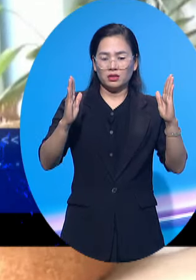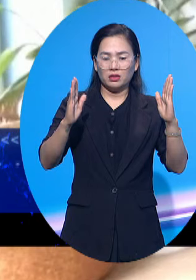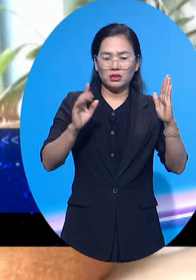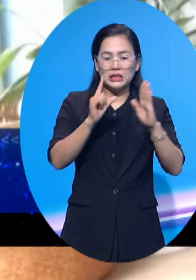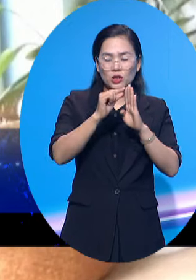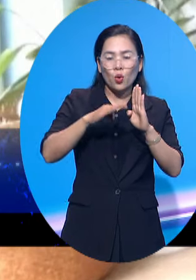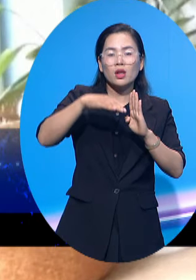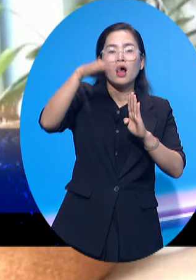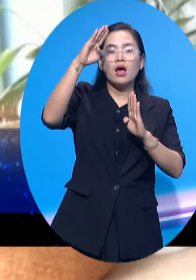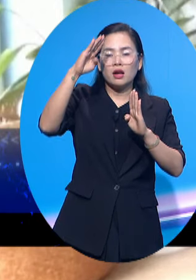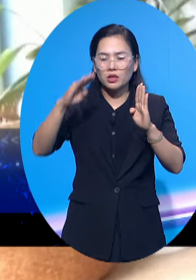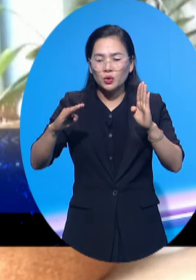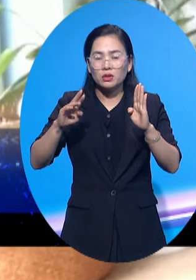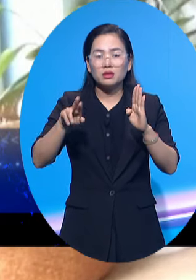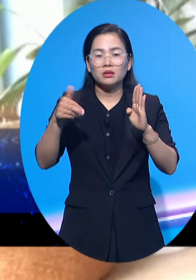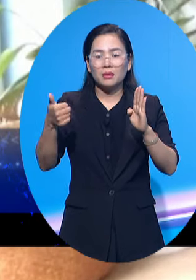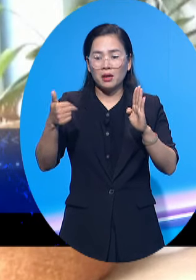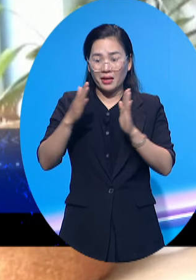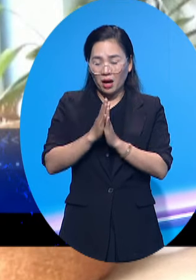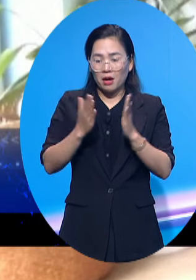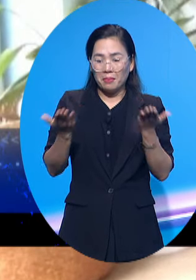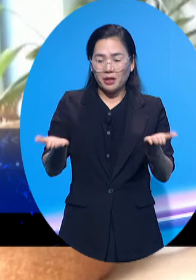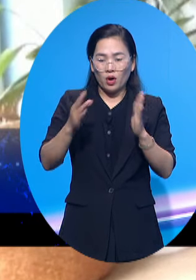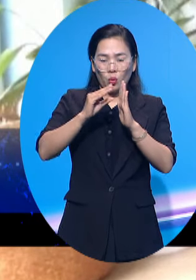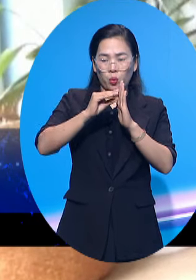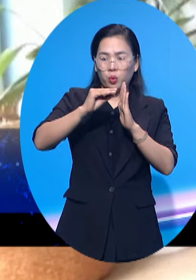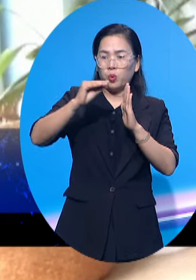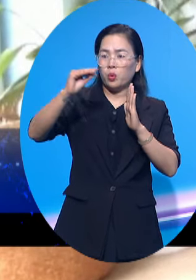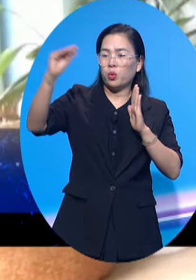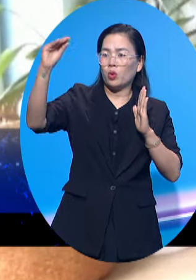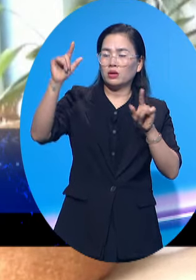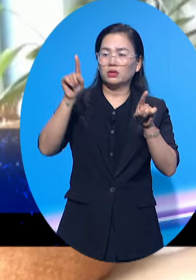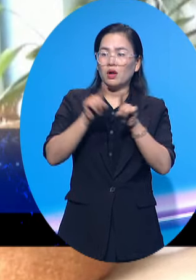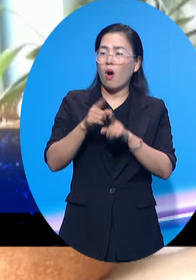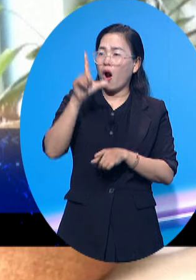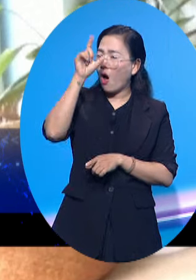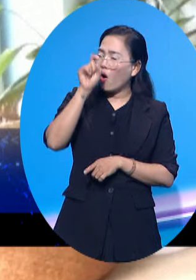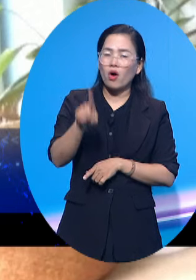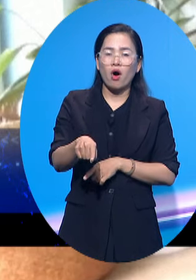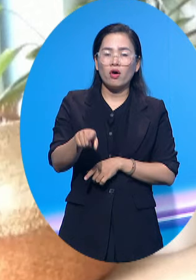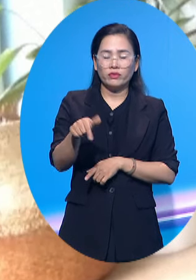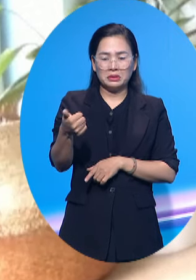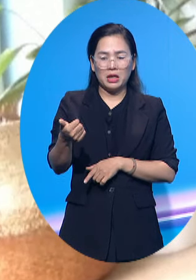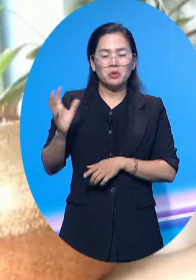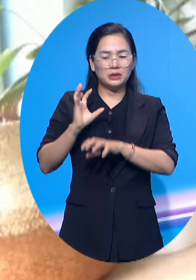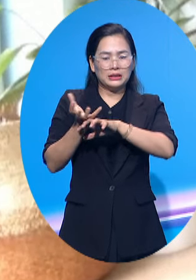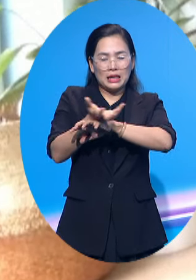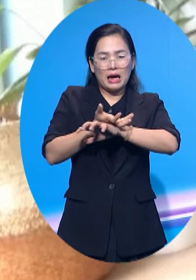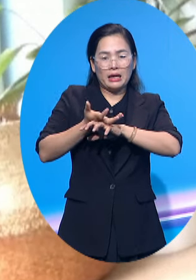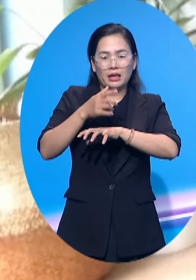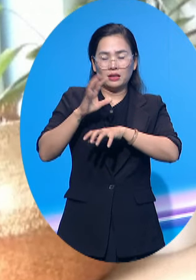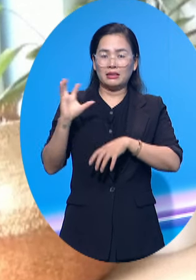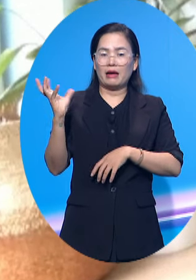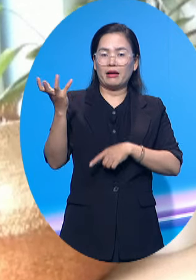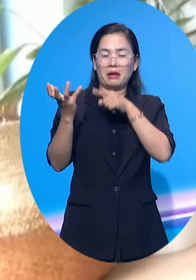tăng lên và hạ xuống, tuy nhiên xu hướng nối dài những kỷ lục này khiến chúng tôi rất lo ngại. Chúng ta đang trải qua thời kỳ nóng nhất mà nhân loại